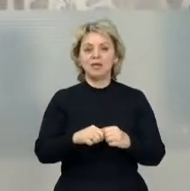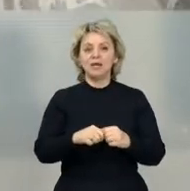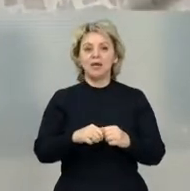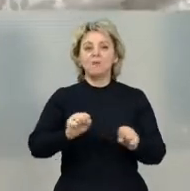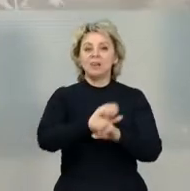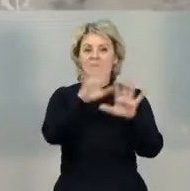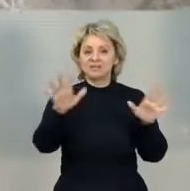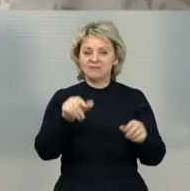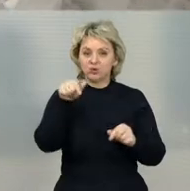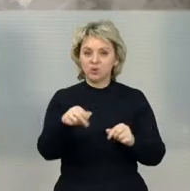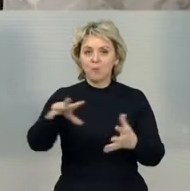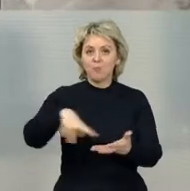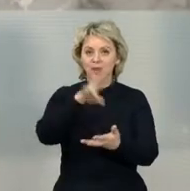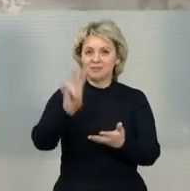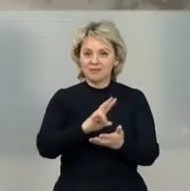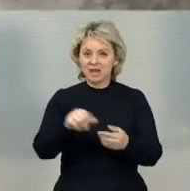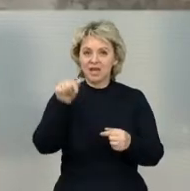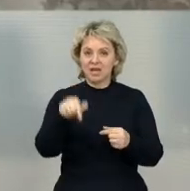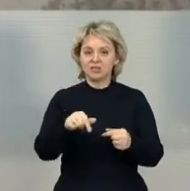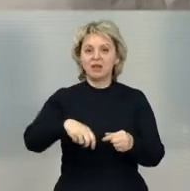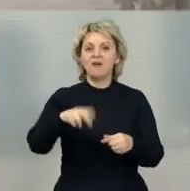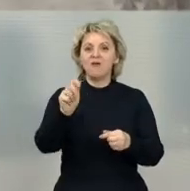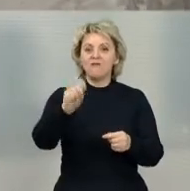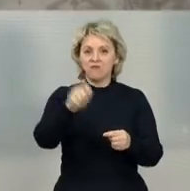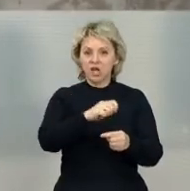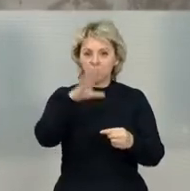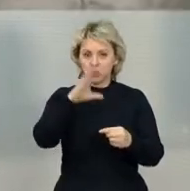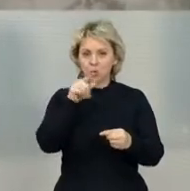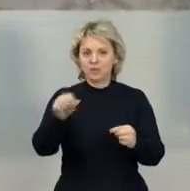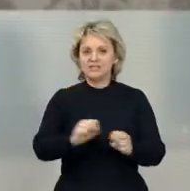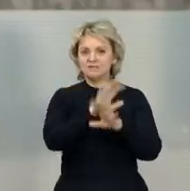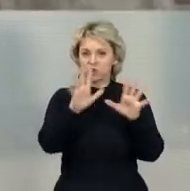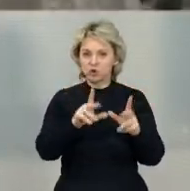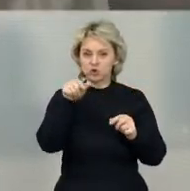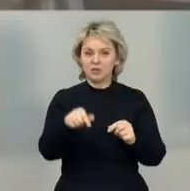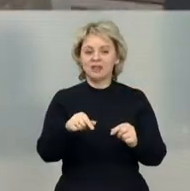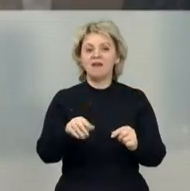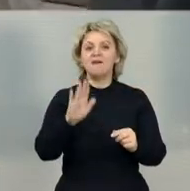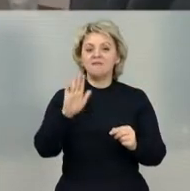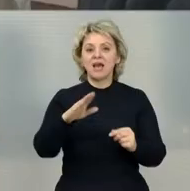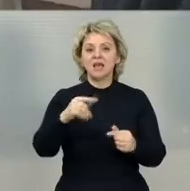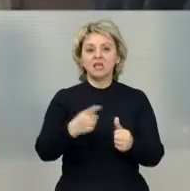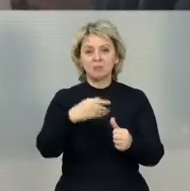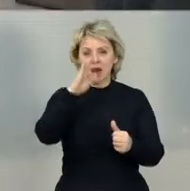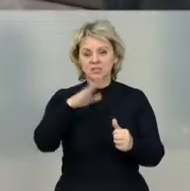Благословляется и освящается Пасха сия. Окроплением воды сие священное во имя